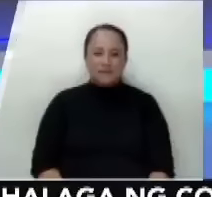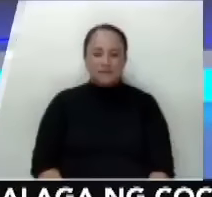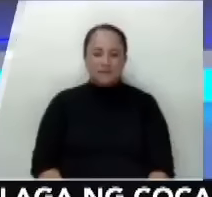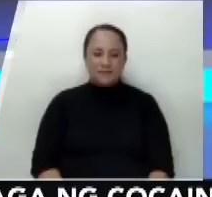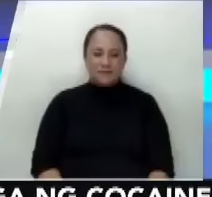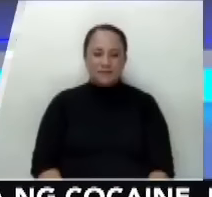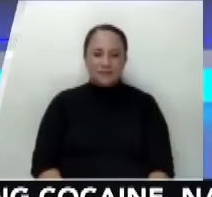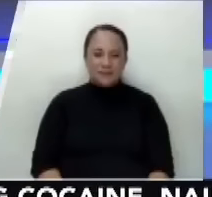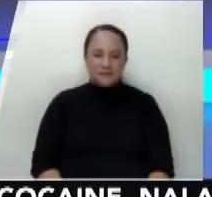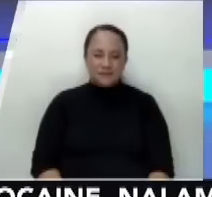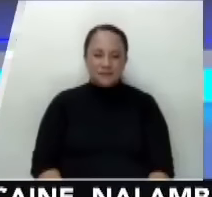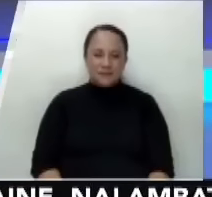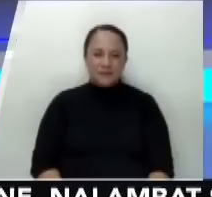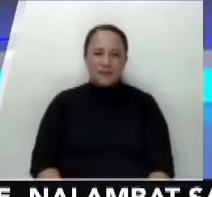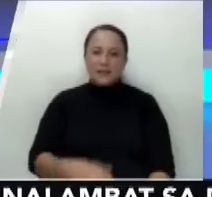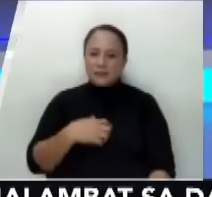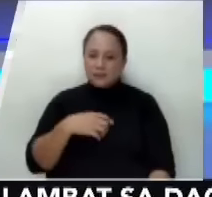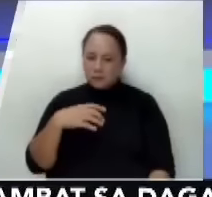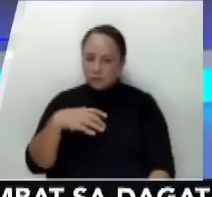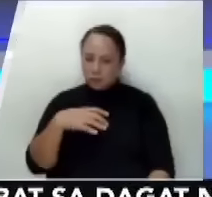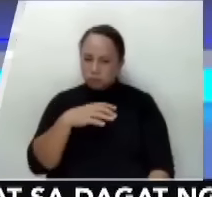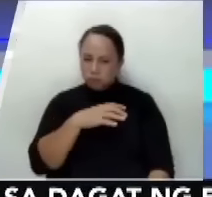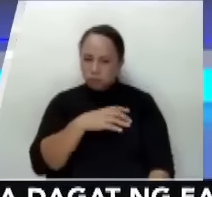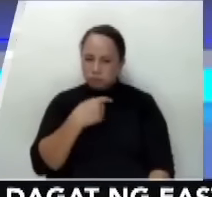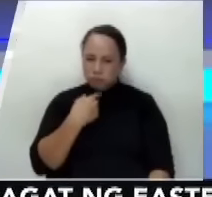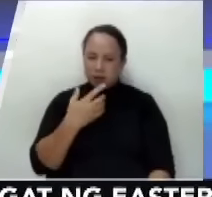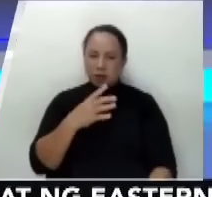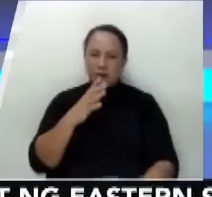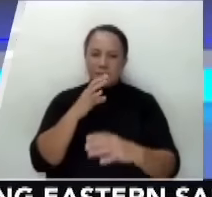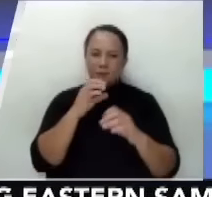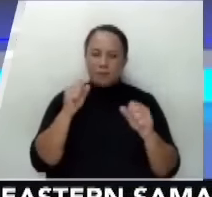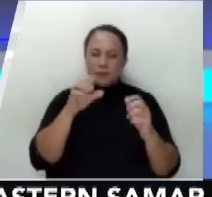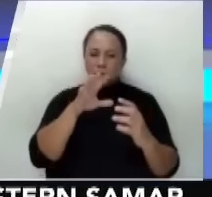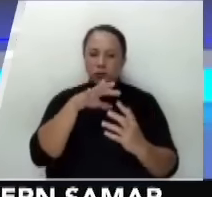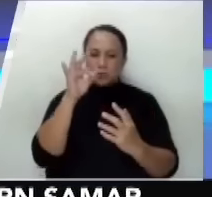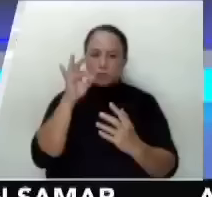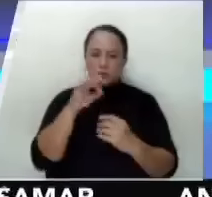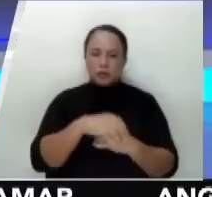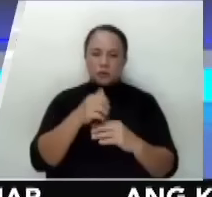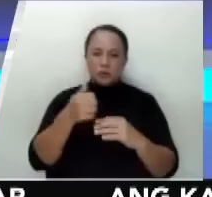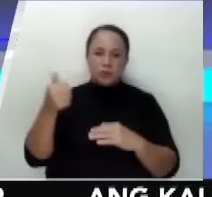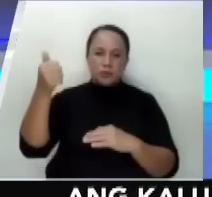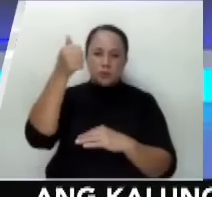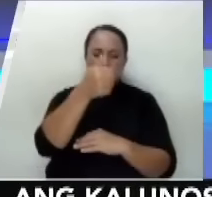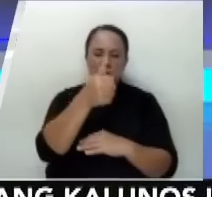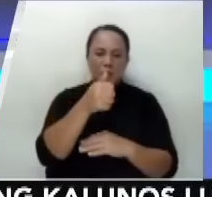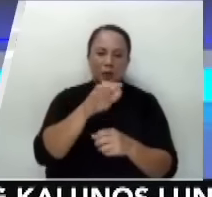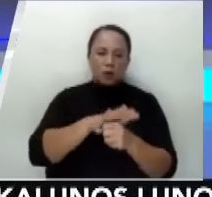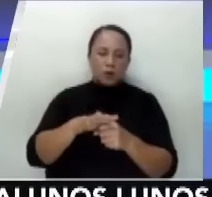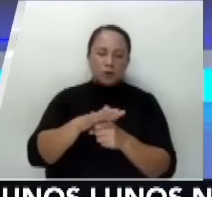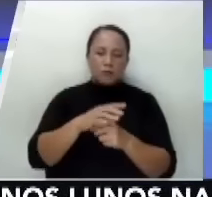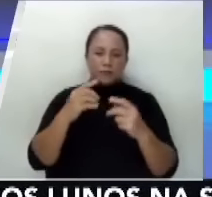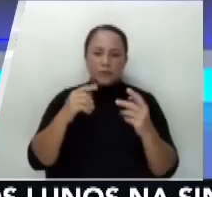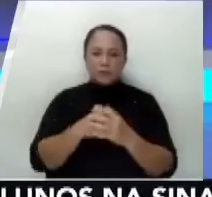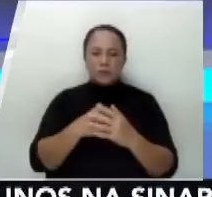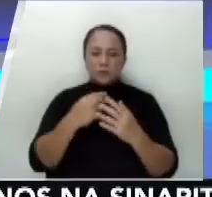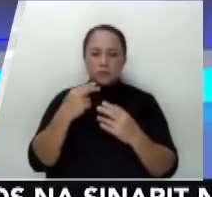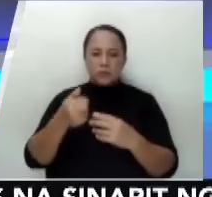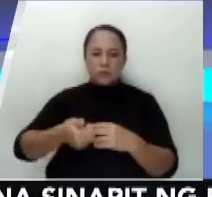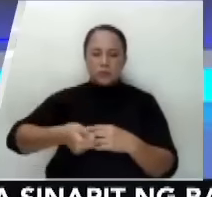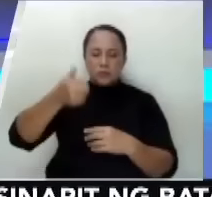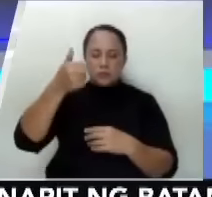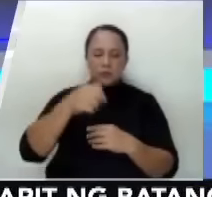Pinuno ng isang mababatas ang umano'y pagiging presidential appointee ng pinuno ng local partner ng Miro System na siyang nanalo sa bidding para